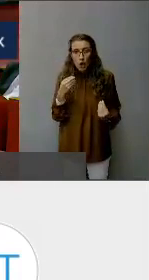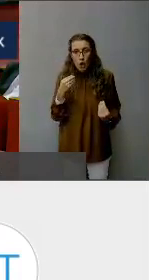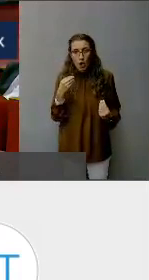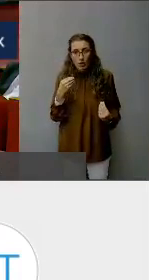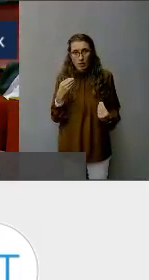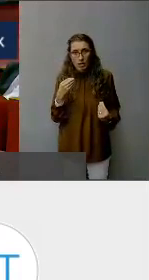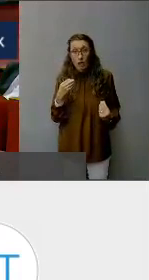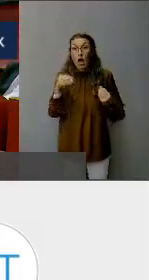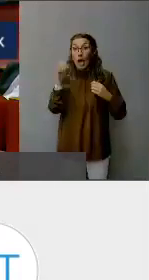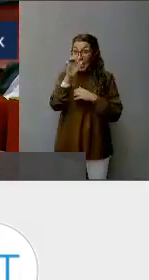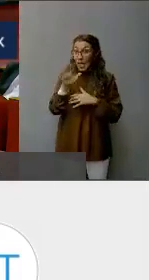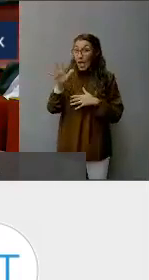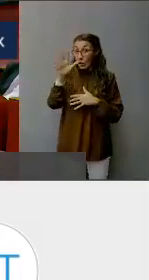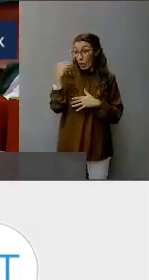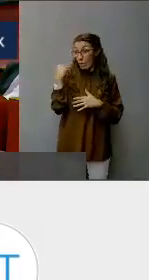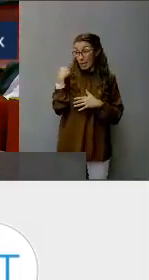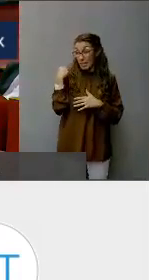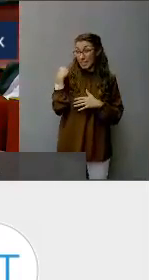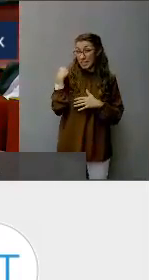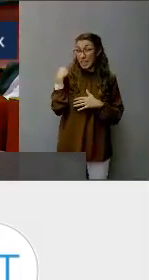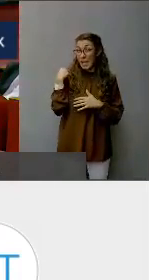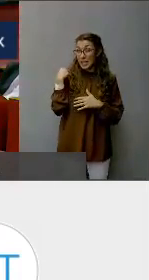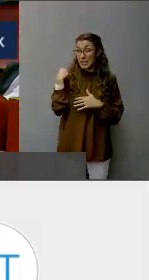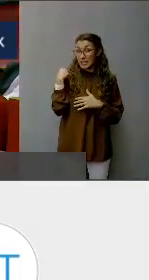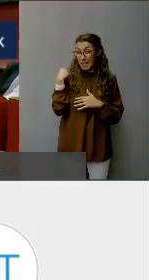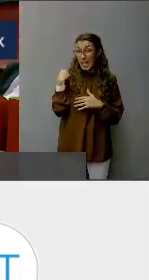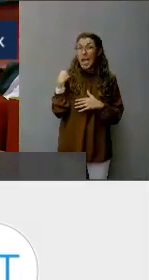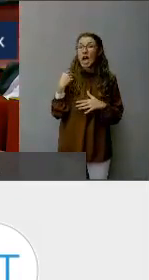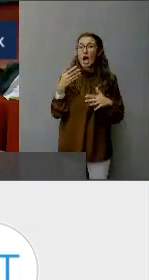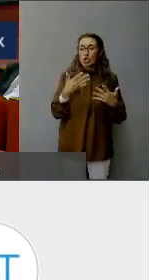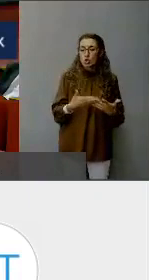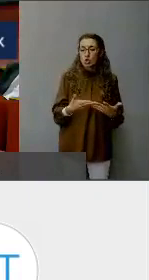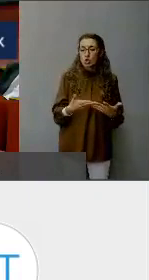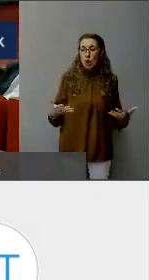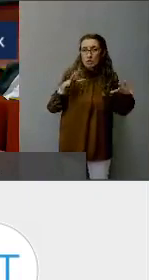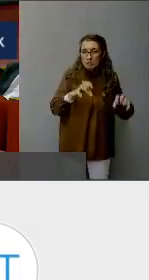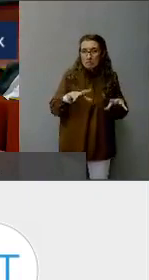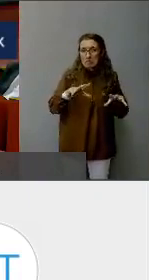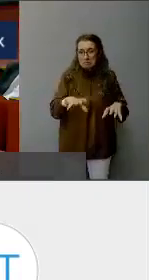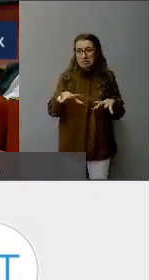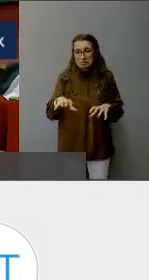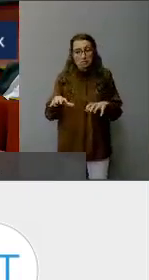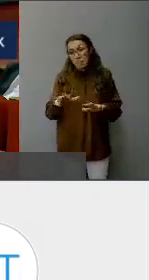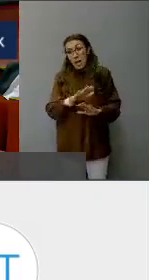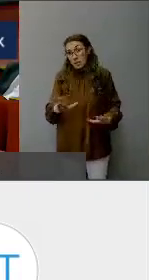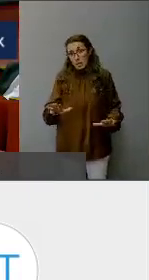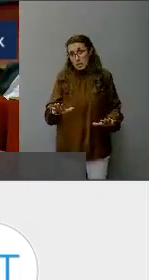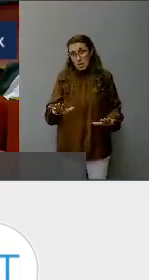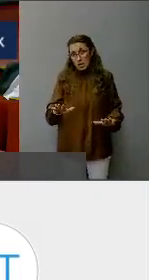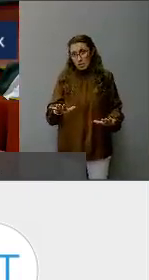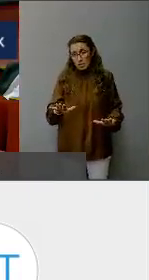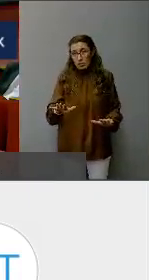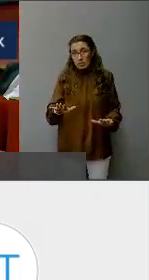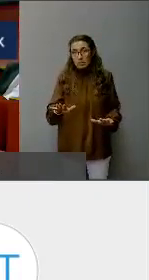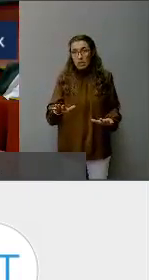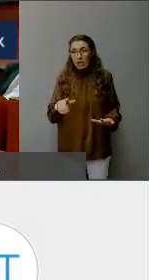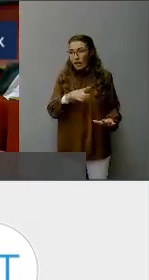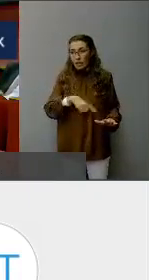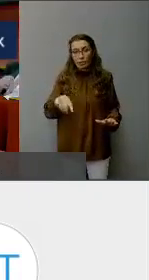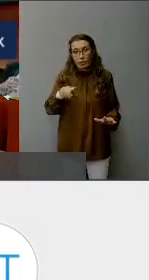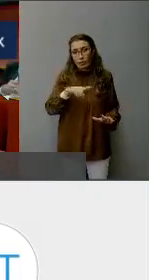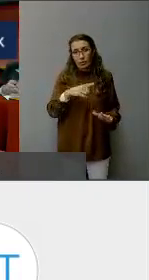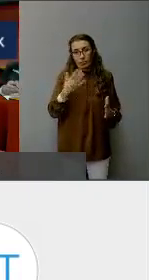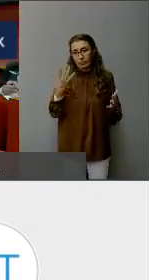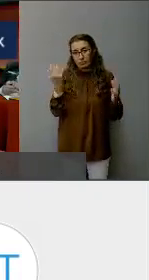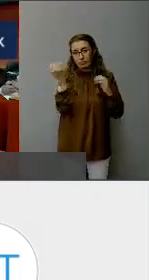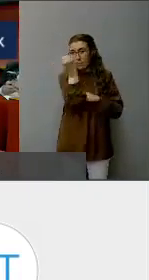attenzione azzeramento del consumo di suolo beh siamo proprio assolutamente fuori con questa delibera